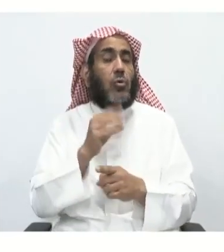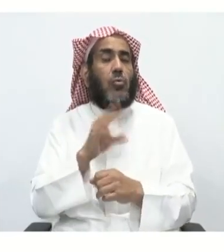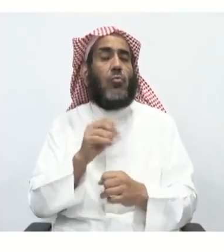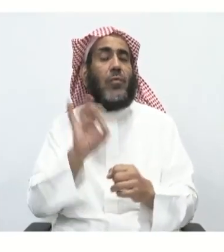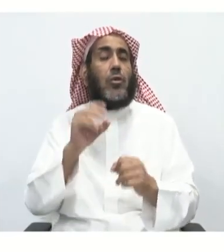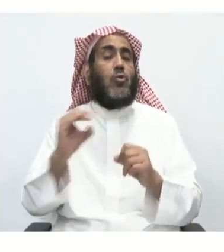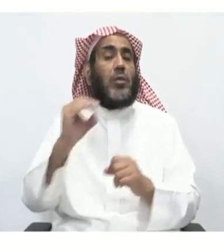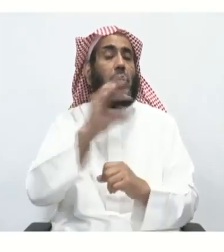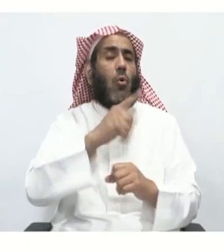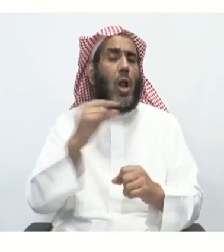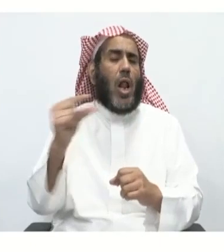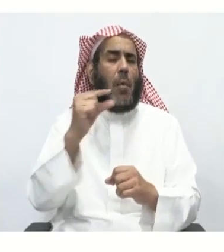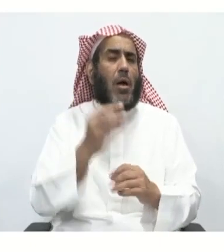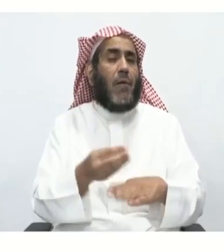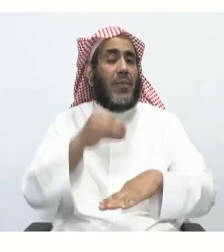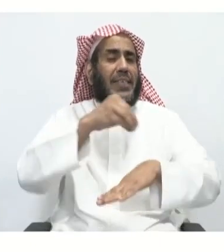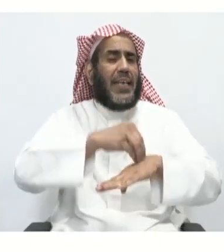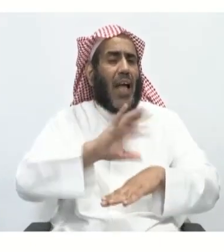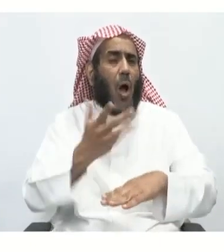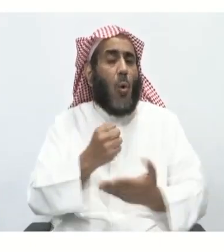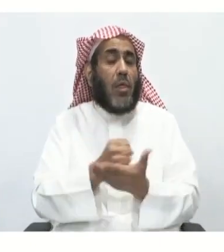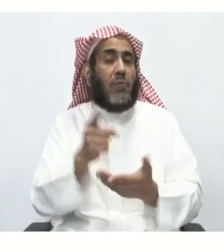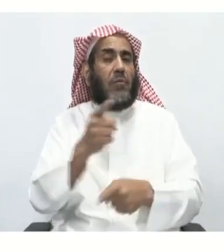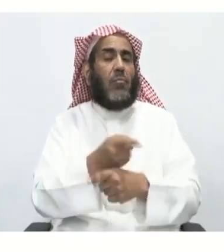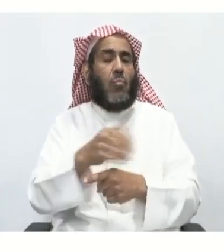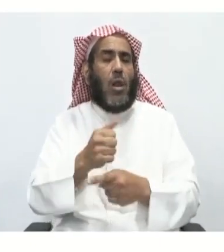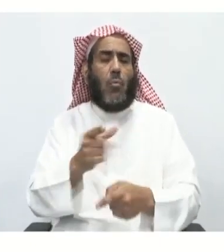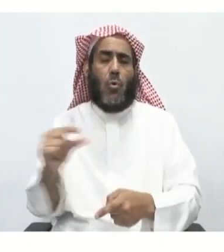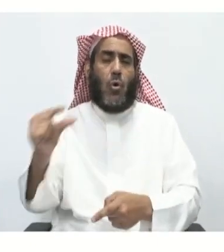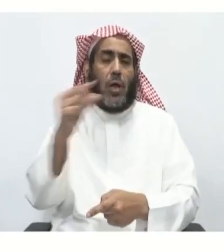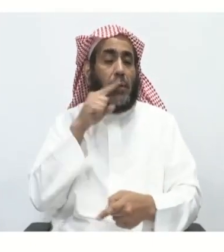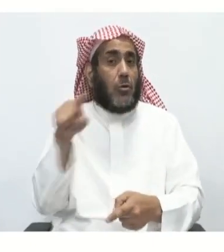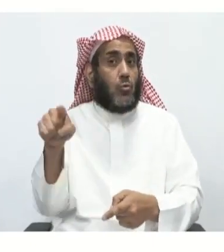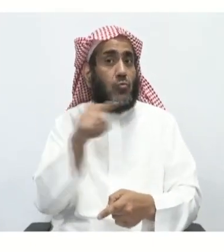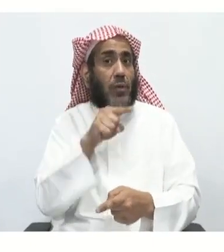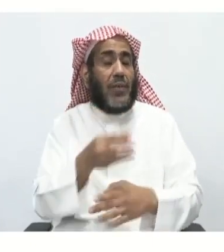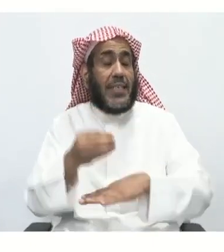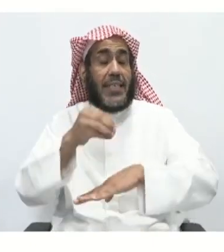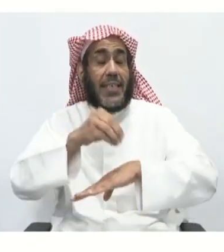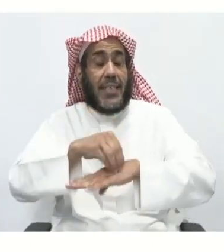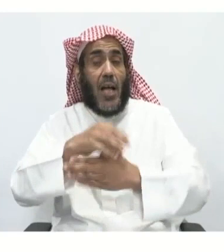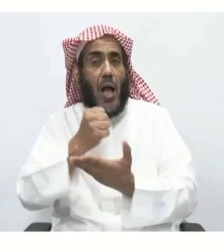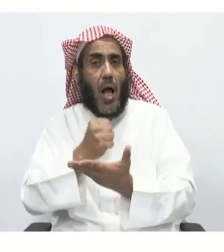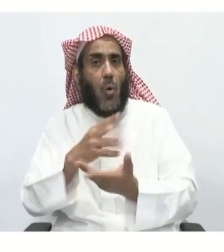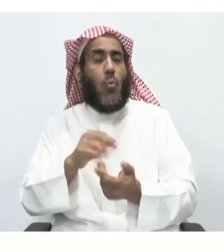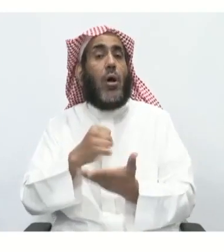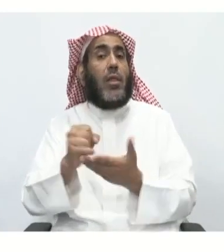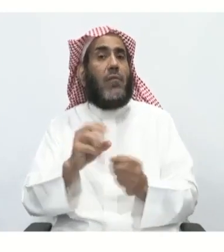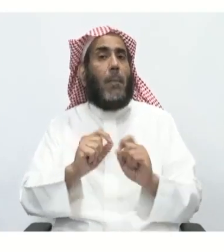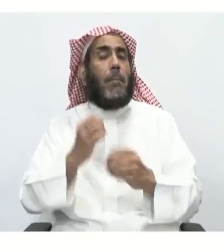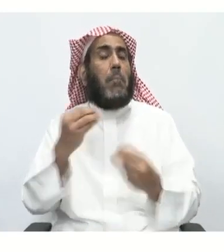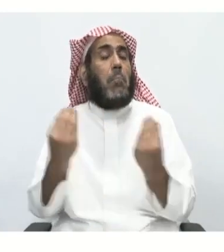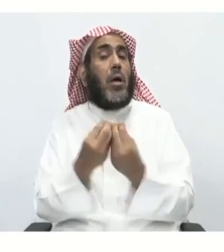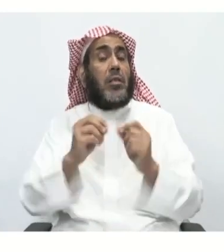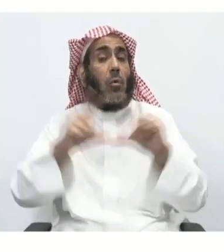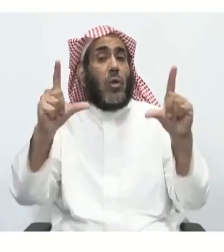الجمل الاتيه كل كلمه تعرضت لزياده او حذف استخرج انت كل كلمه تعرضت لزياده او حذف مع التوضيح مع التوضيح